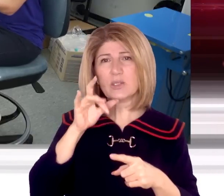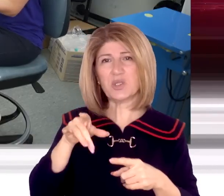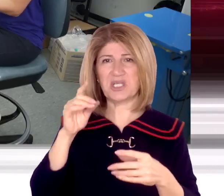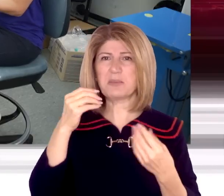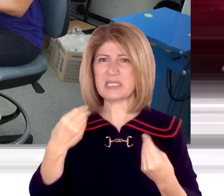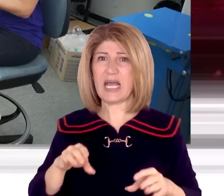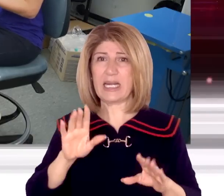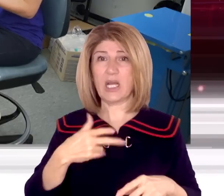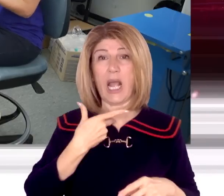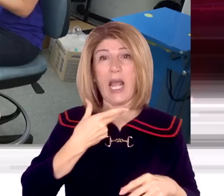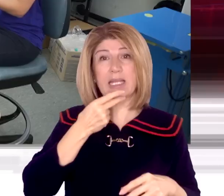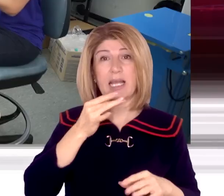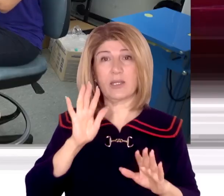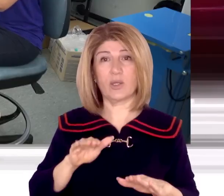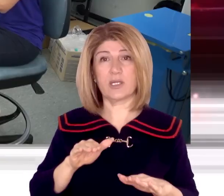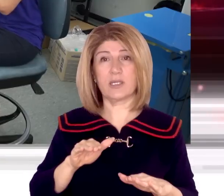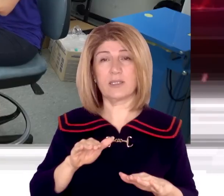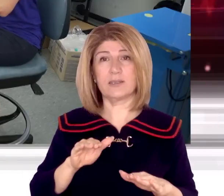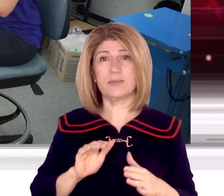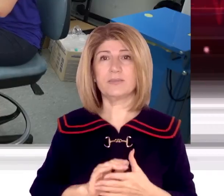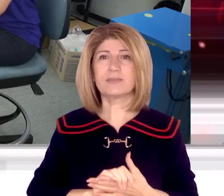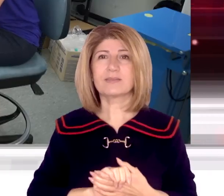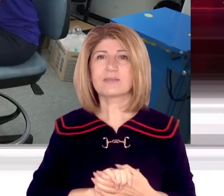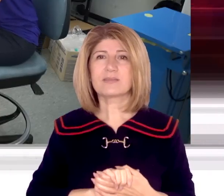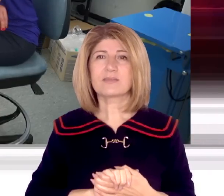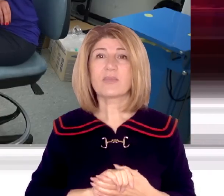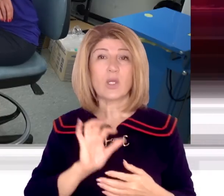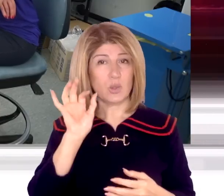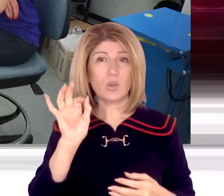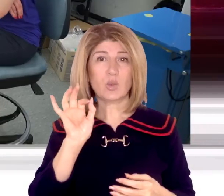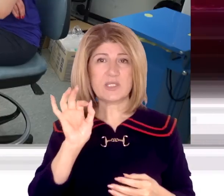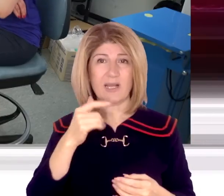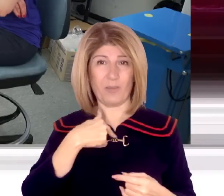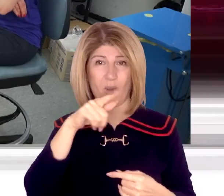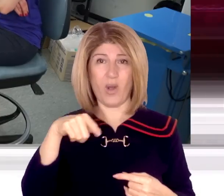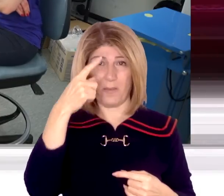سیگار الکترونیکی از سیگار معمولی خطرناکتره.